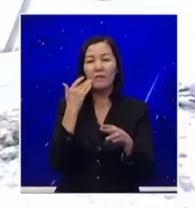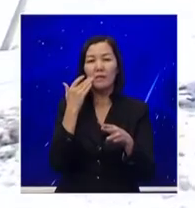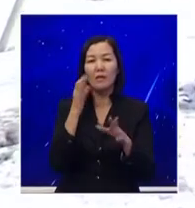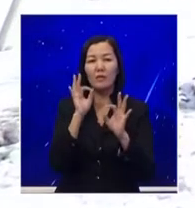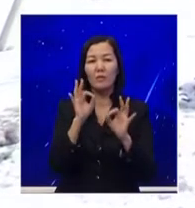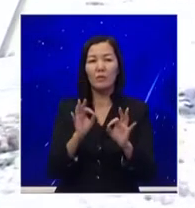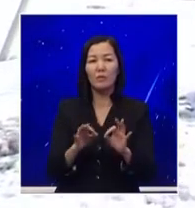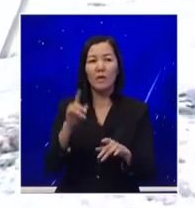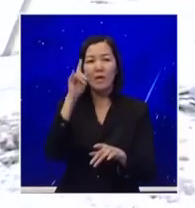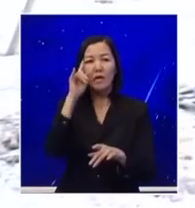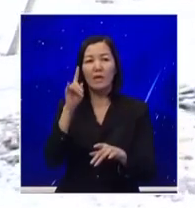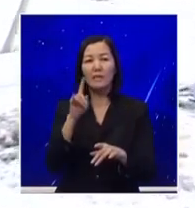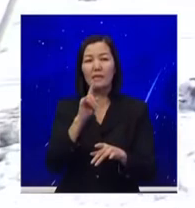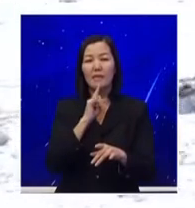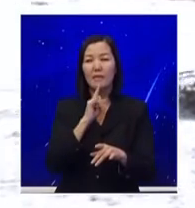Бұл кісі